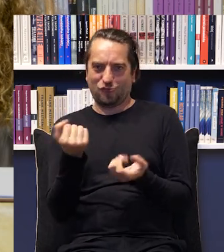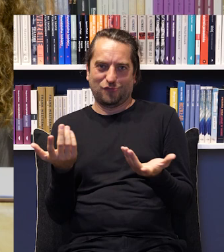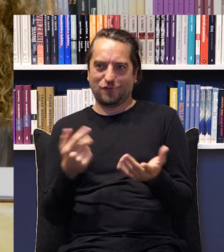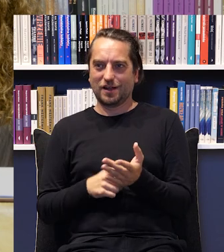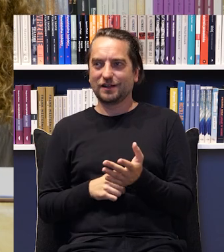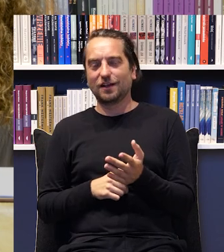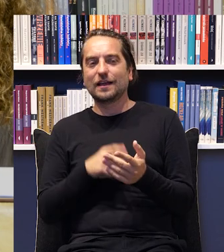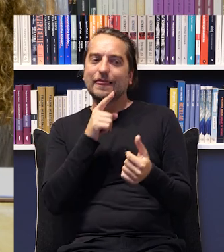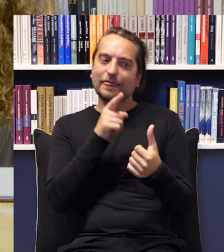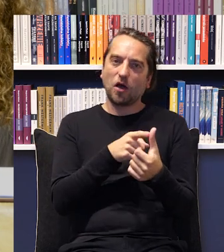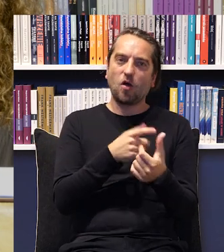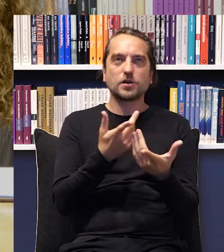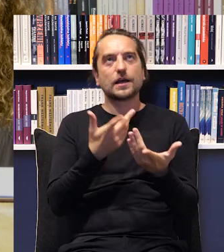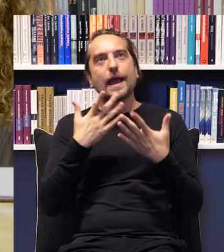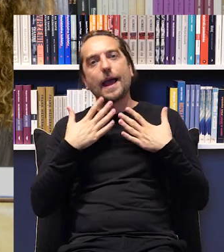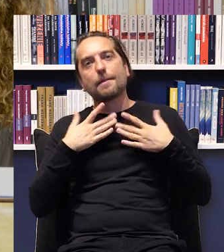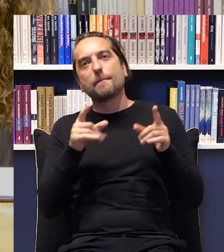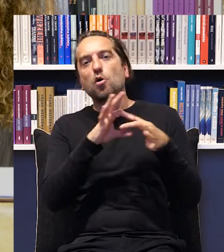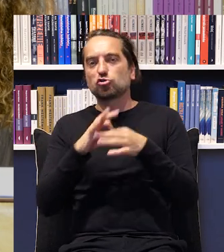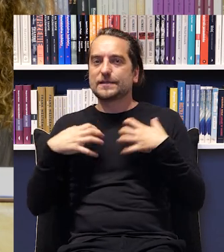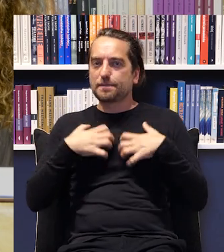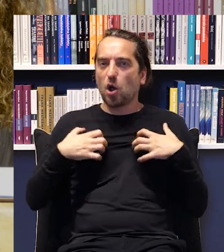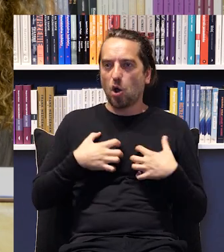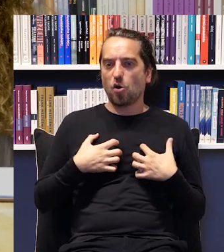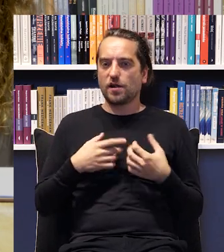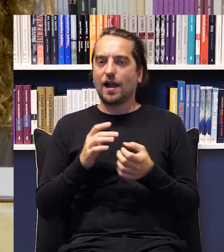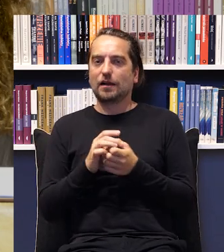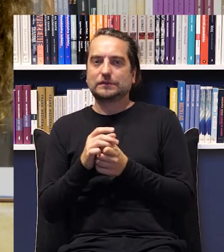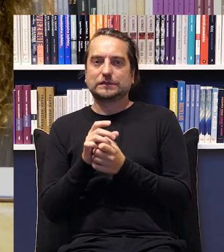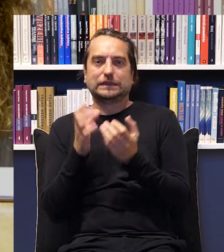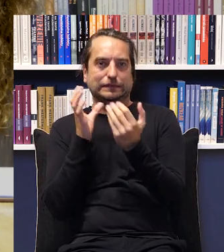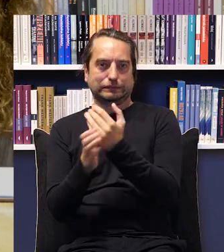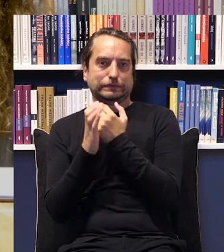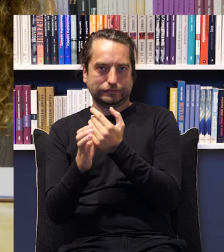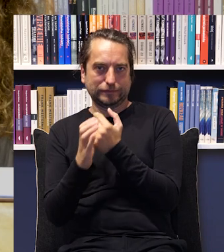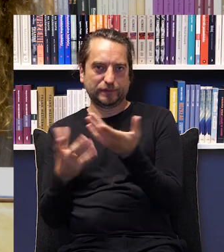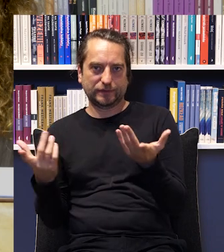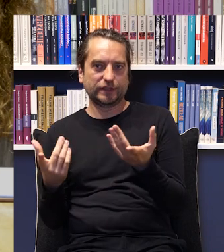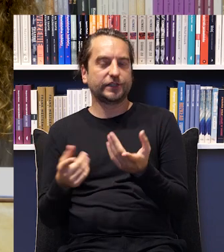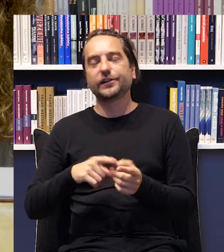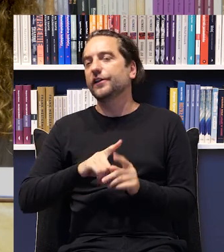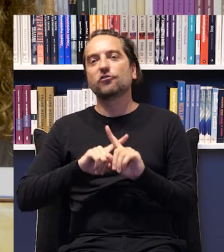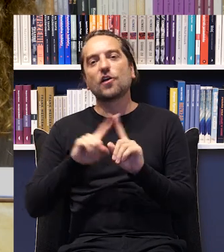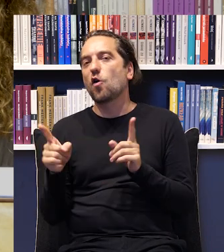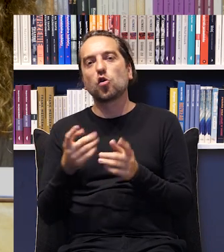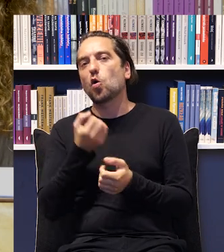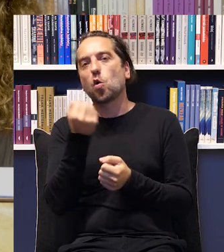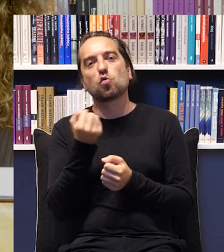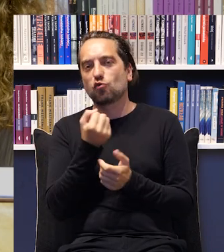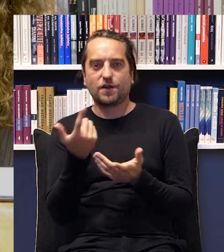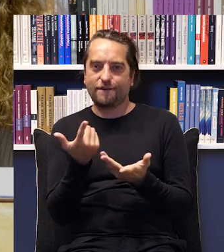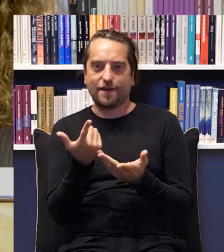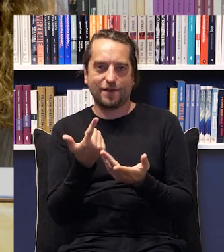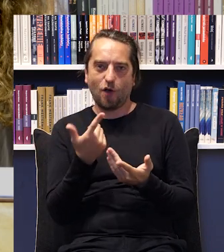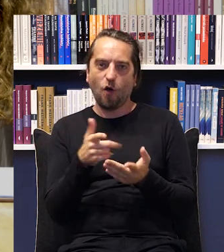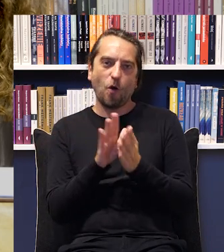śmaki, albo jest za bardzo anatomiczny, albo jest za bardzo wulgarny, bla, bla, bla. Po prostu się nie nadaje, w związku z czym